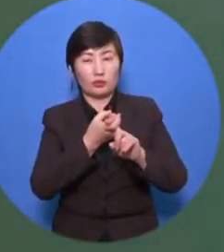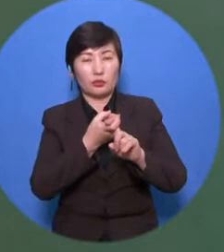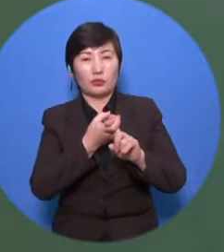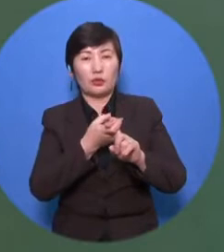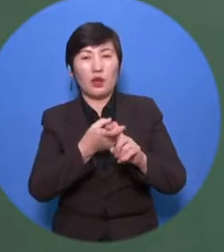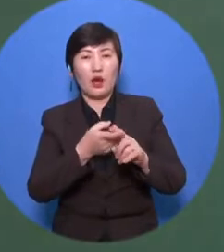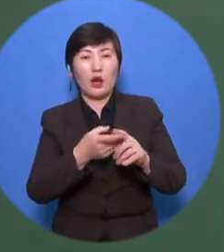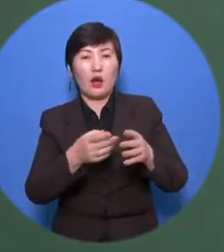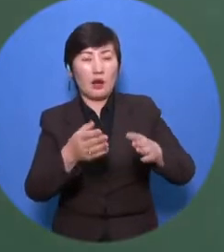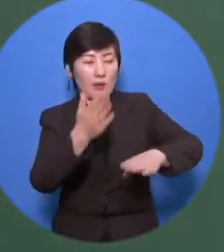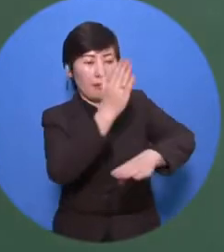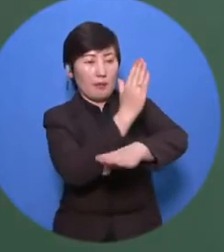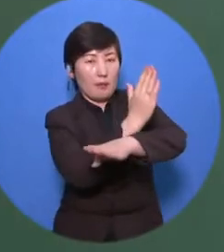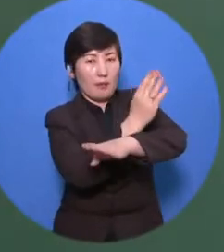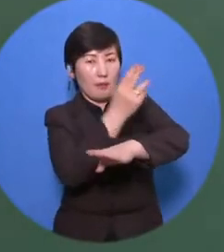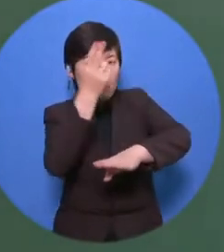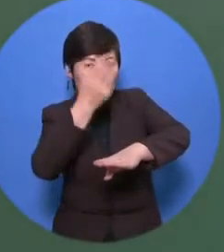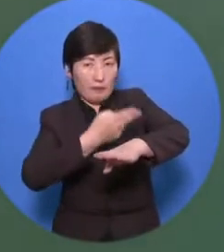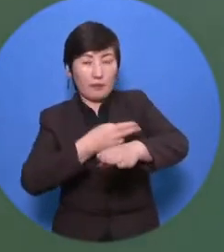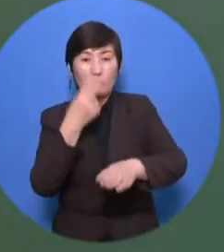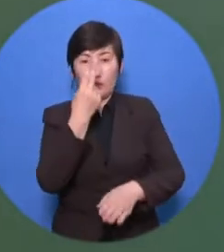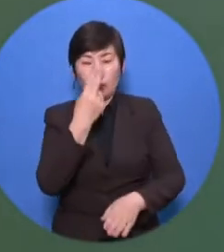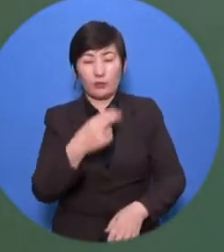холбож хамаарлын графикийг гаргаж ирлээ.